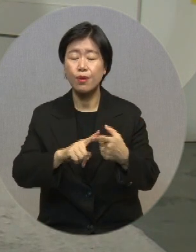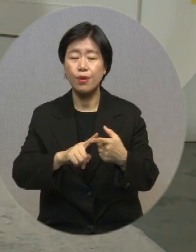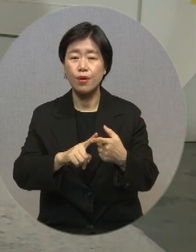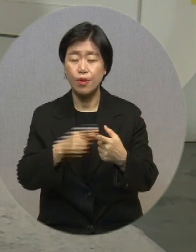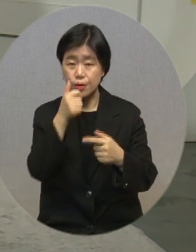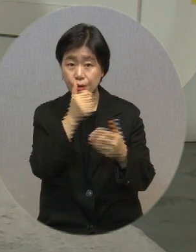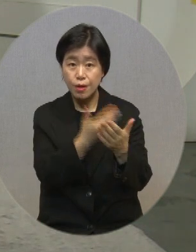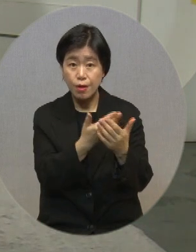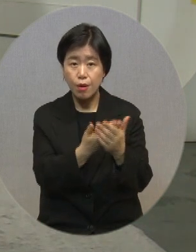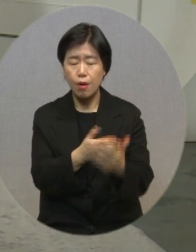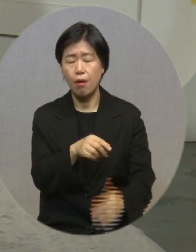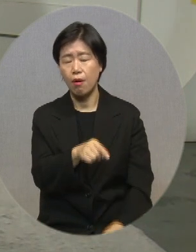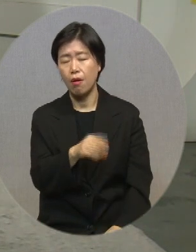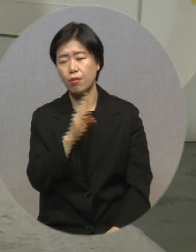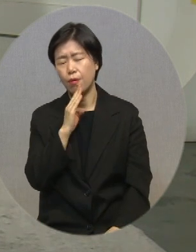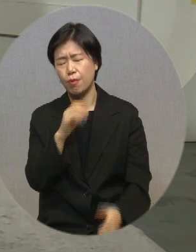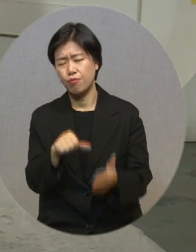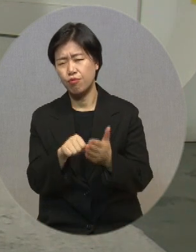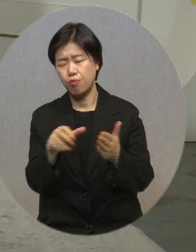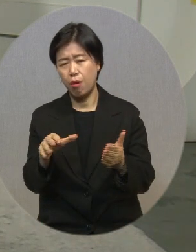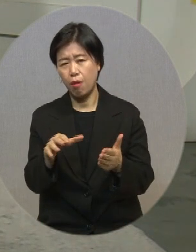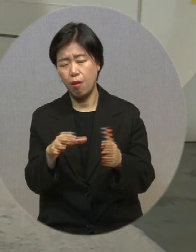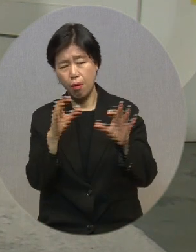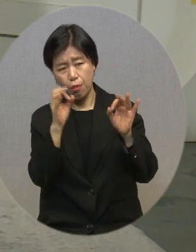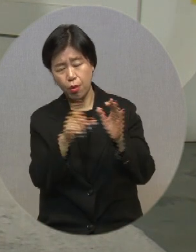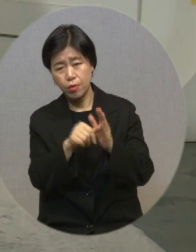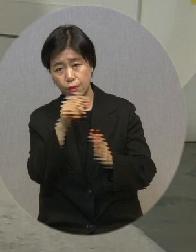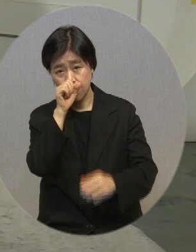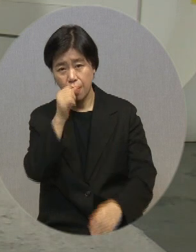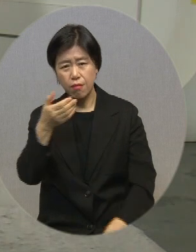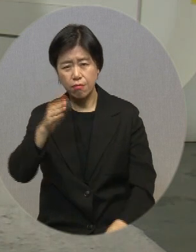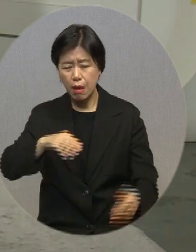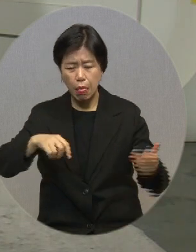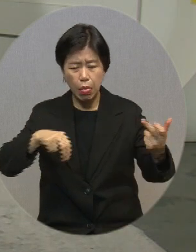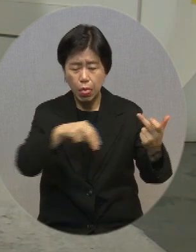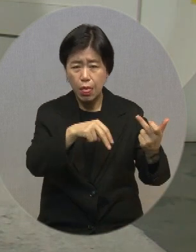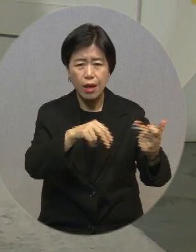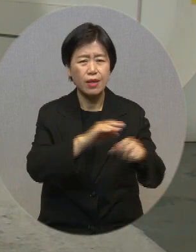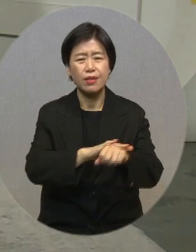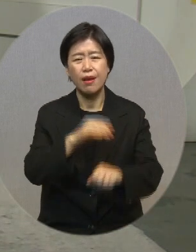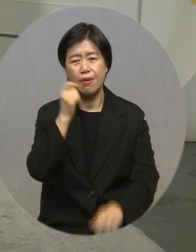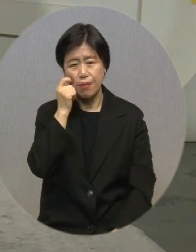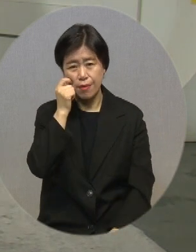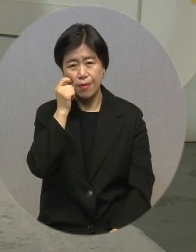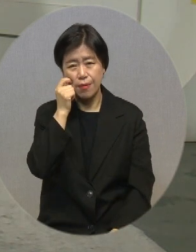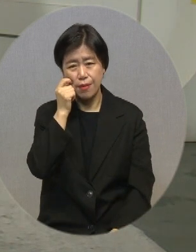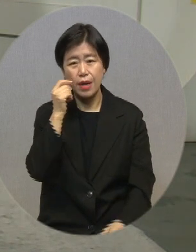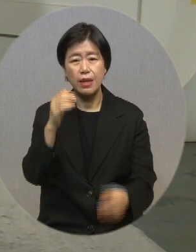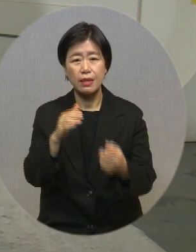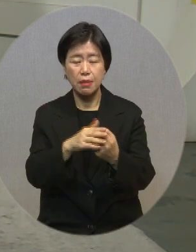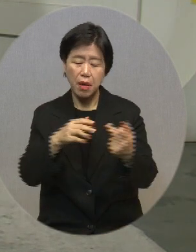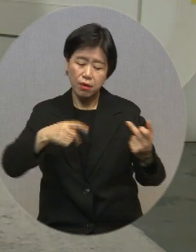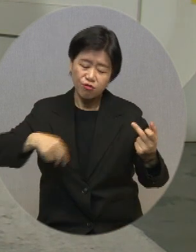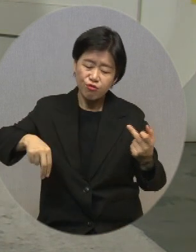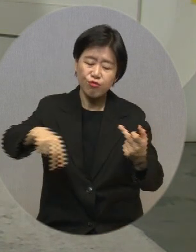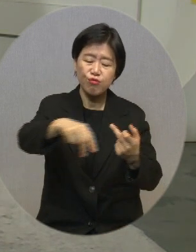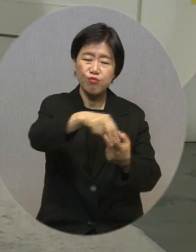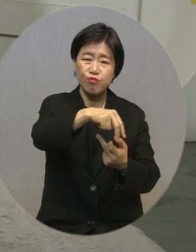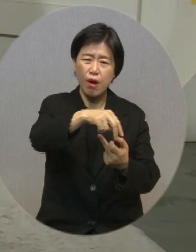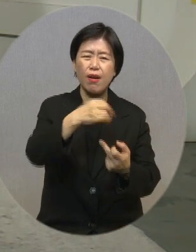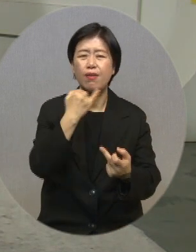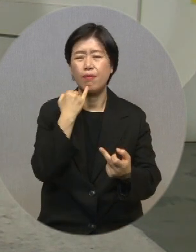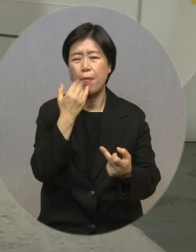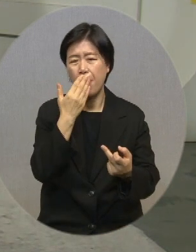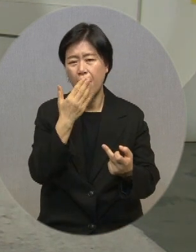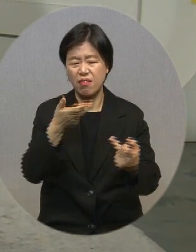너무 좋아요. 너무 좋은데 제가 산을 못 타갔고요. 네. 둘레길 같은데 그런 데는 해도 산을 아하. 못해서